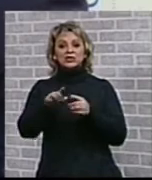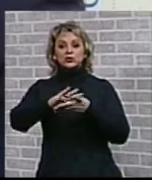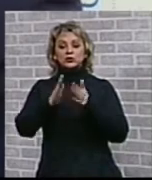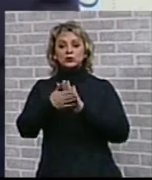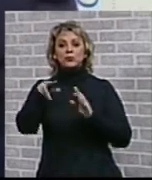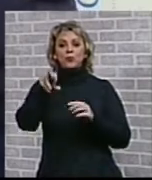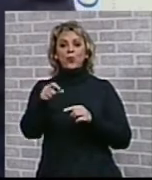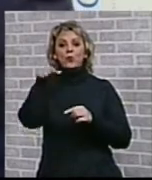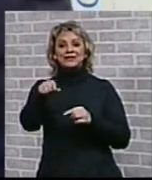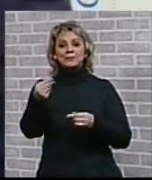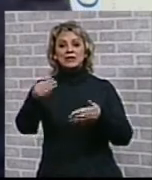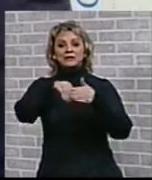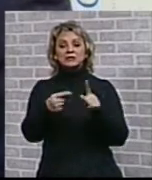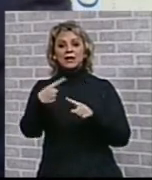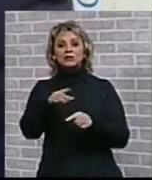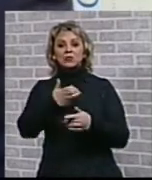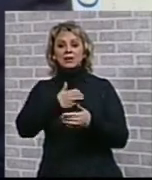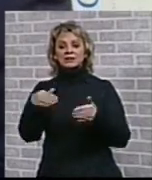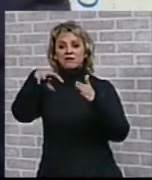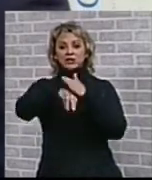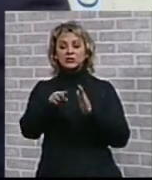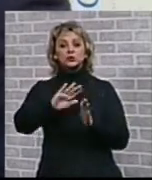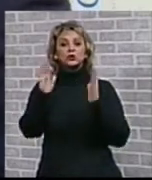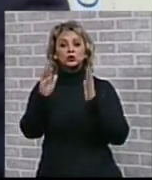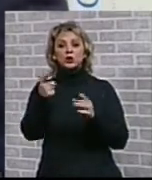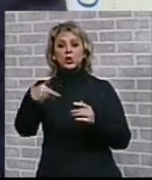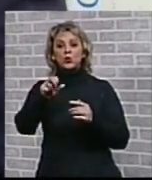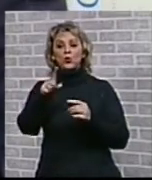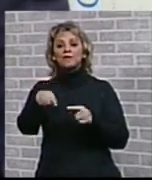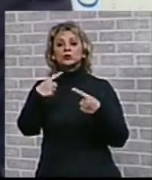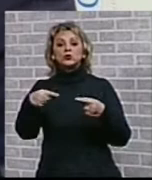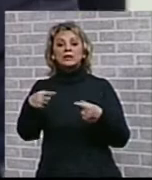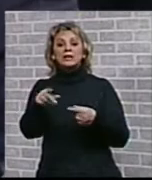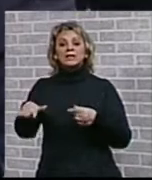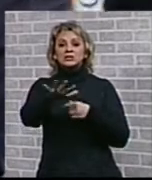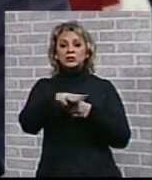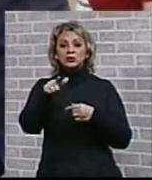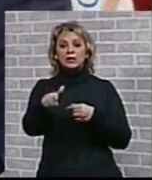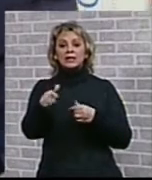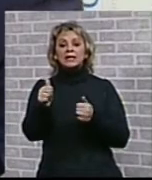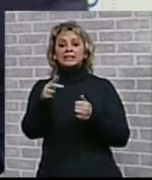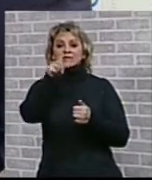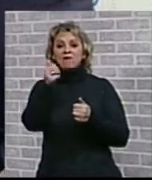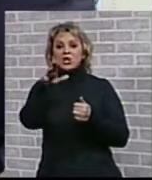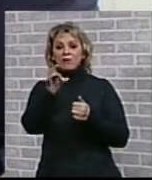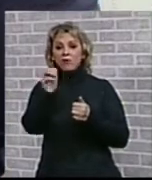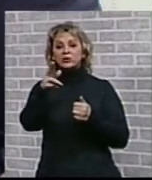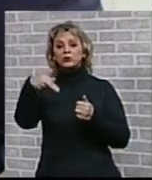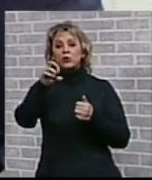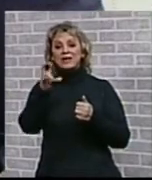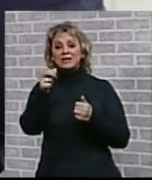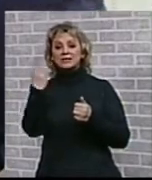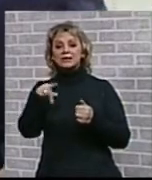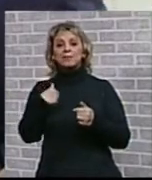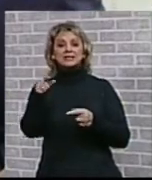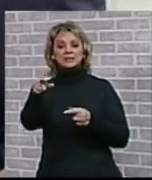по тем инвесторам, которые хотели бы войти и не только в Гуково, но и в будущие территории Зверево и Донецк. Поэтому